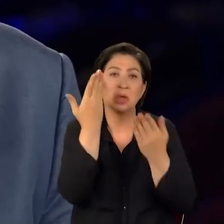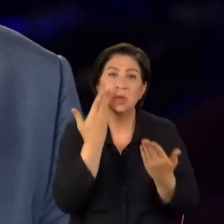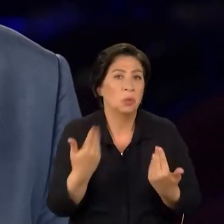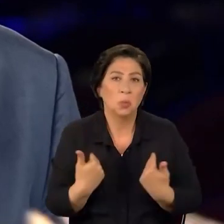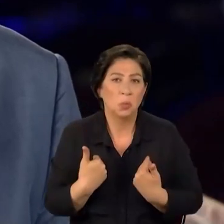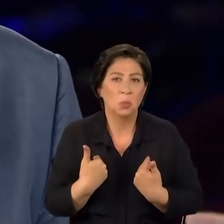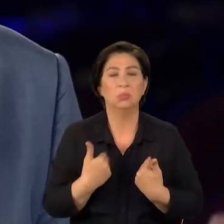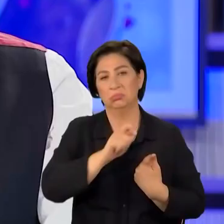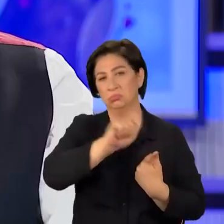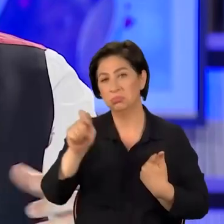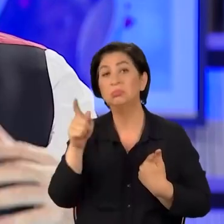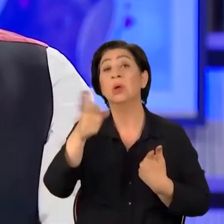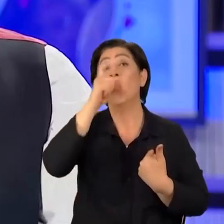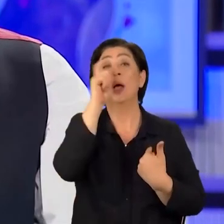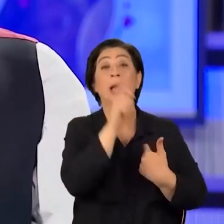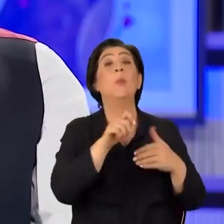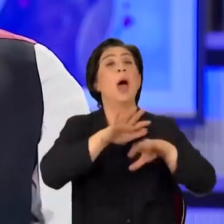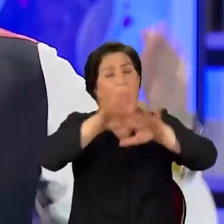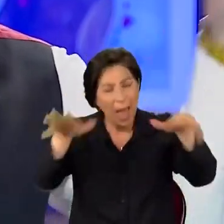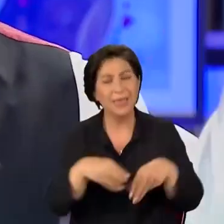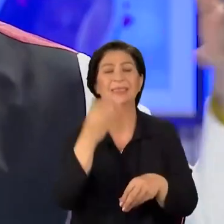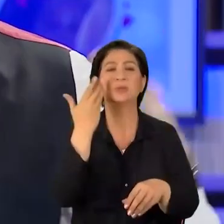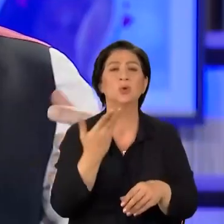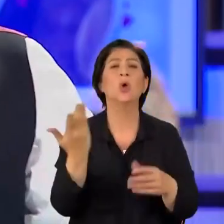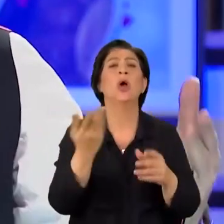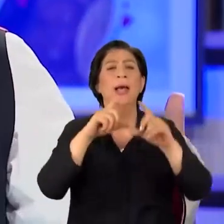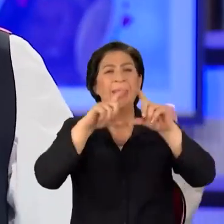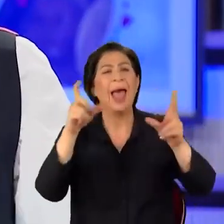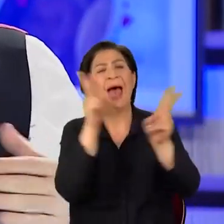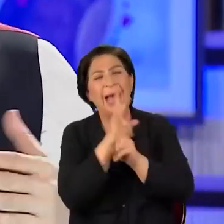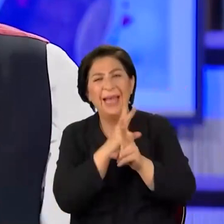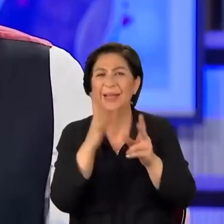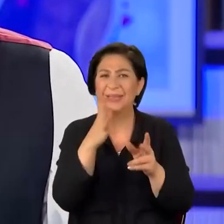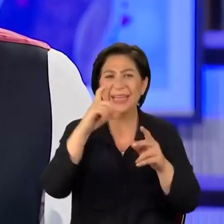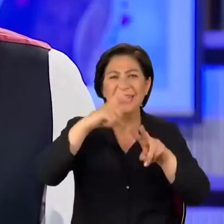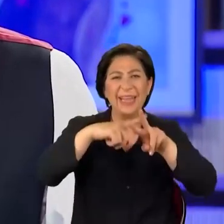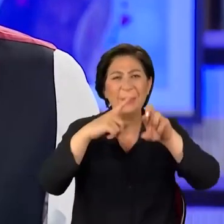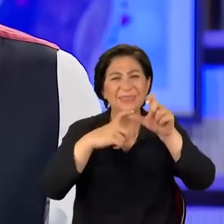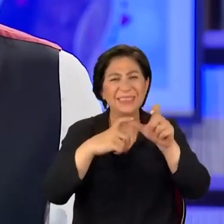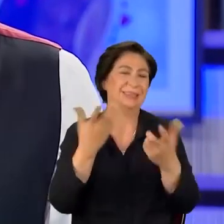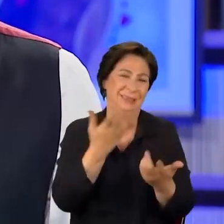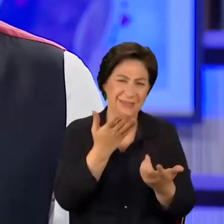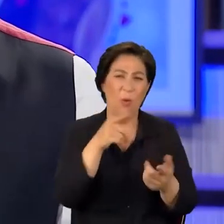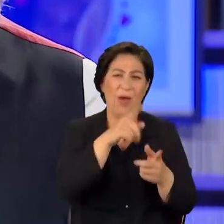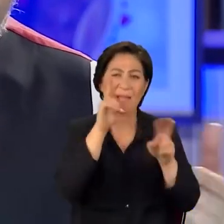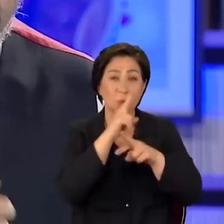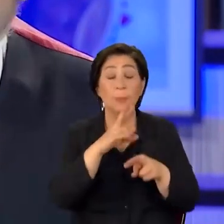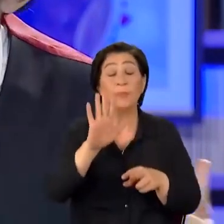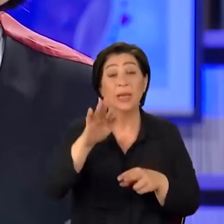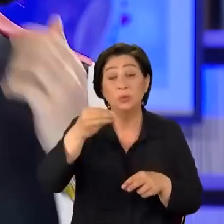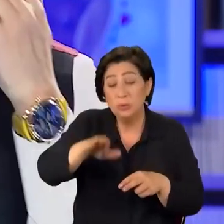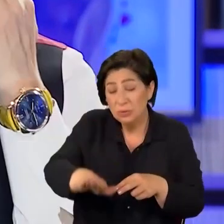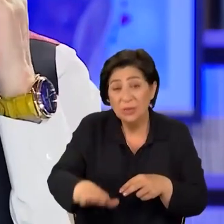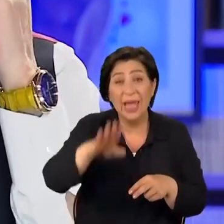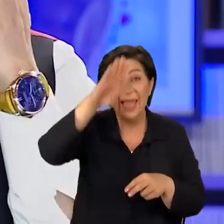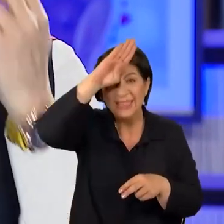aynen. Şimdi bunu herkes izliyor. İşte caps'leri herkes görüyor falan. Mini minnacık çocuklar şu anda